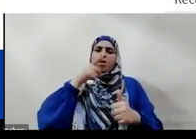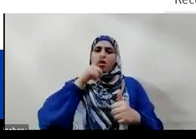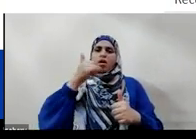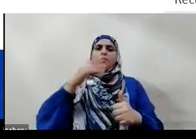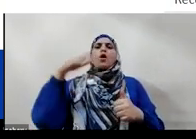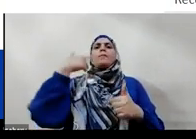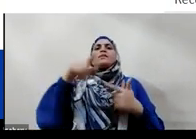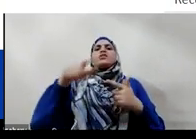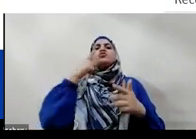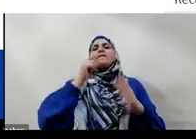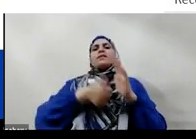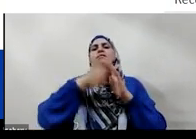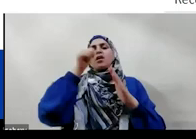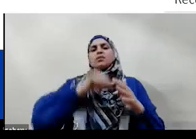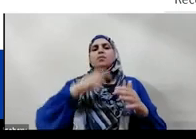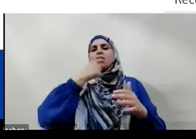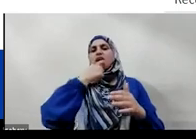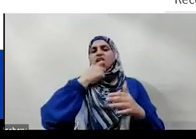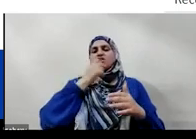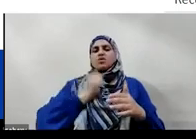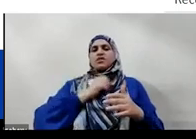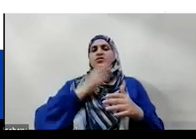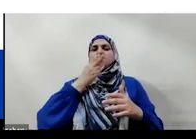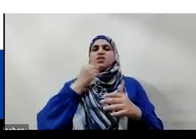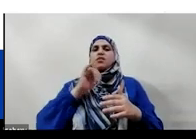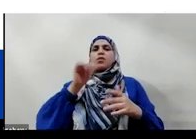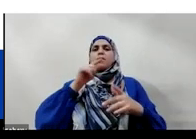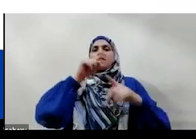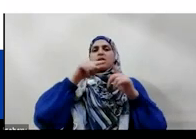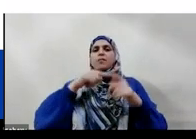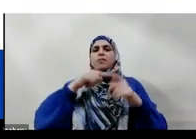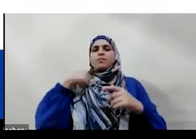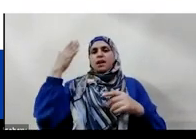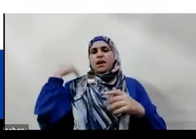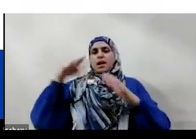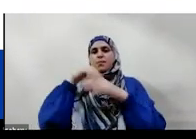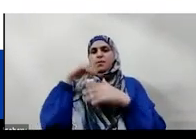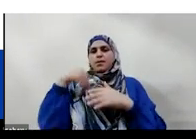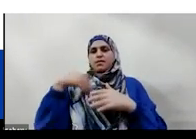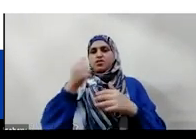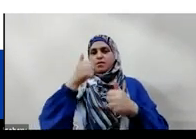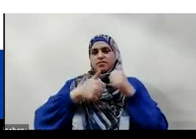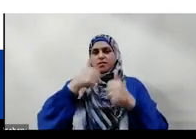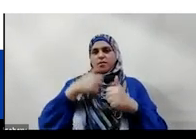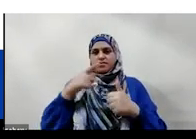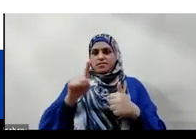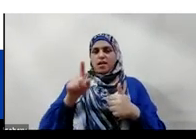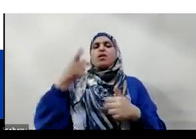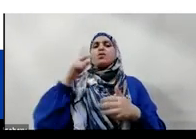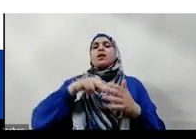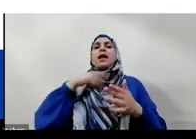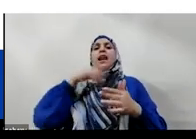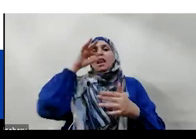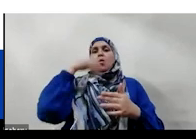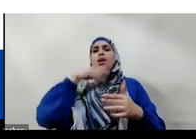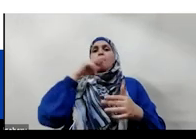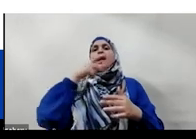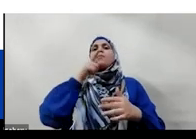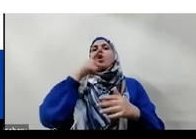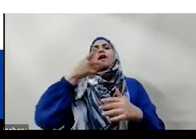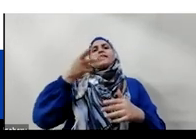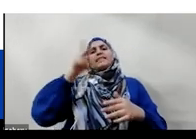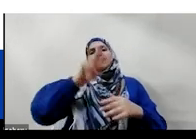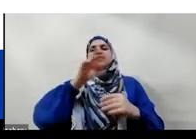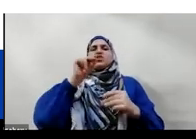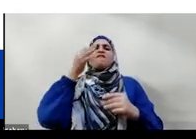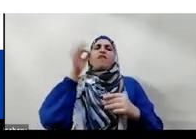في الريدنج الرايتنج السبيكنج على حسب السكورز الانجليش اللي انا حصلت عليها، ولو انا بتكلم اي لغه زياده